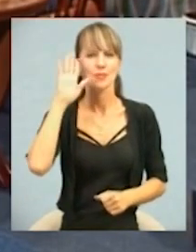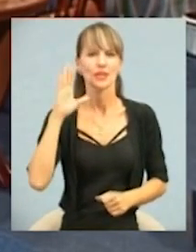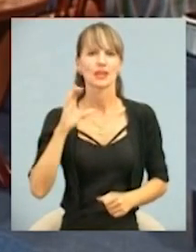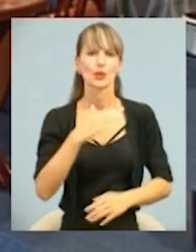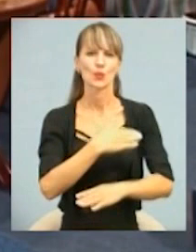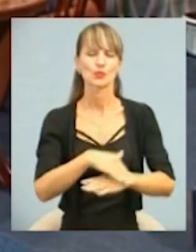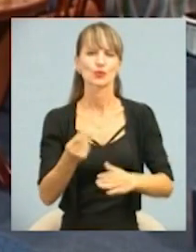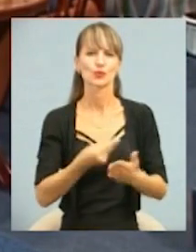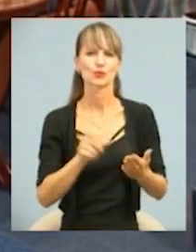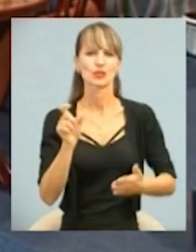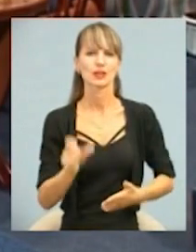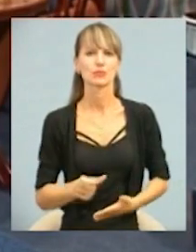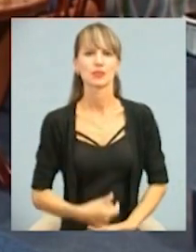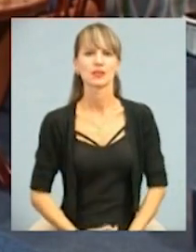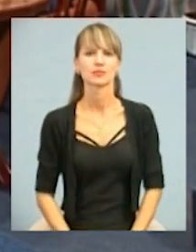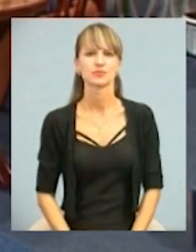знаменитими стріт-артами.